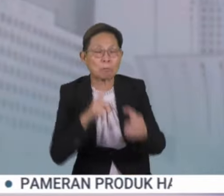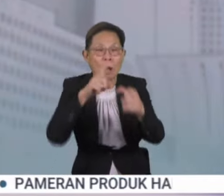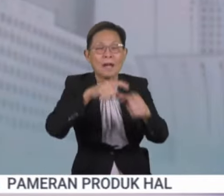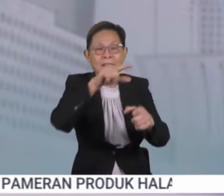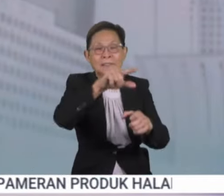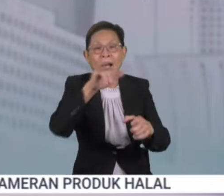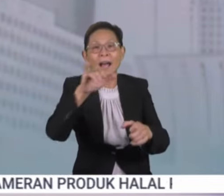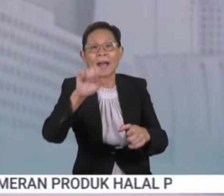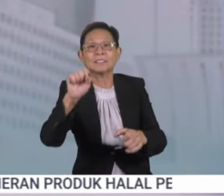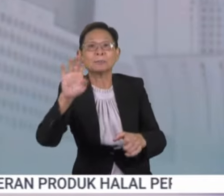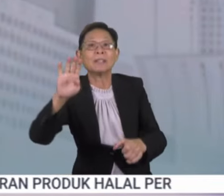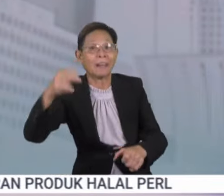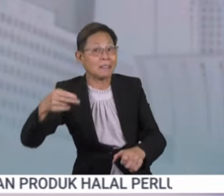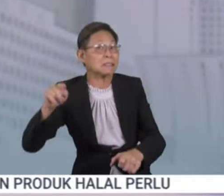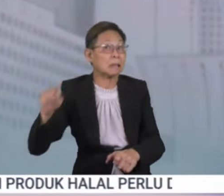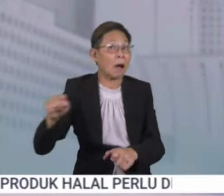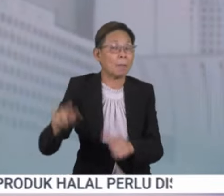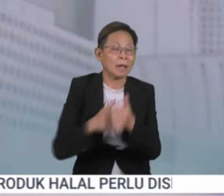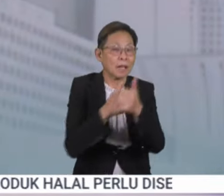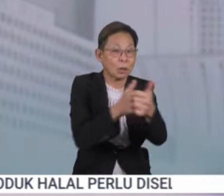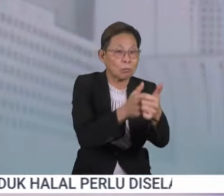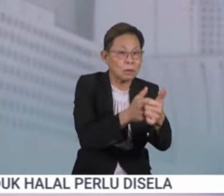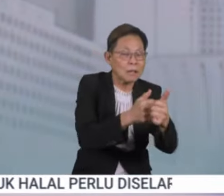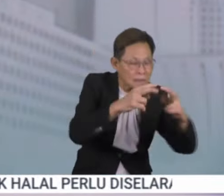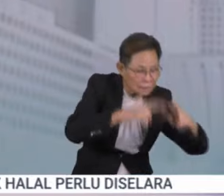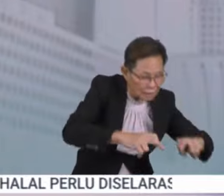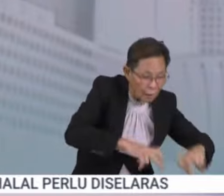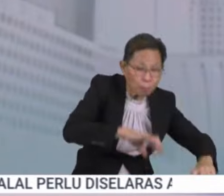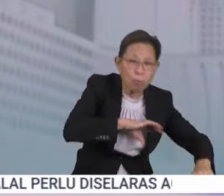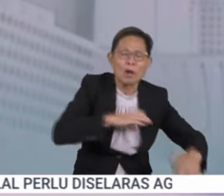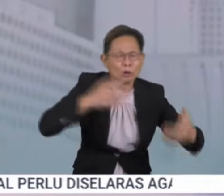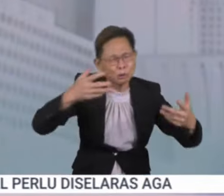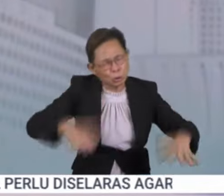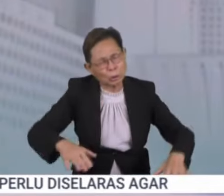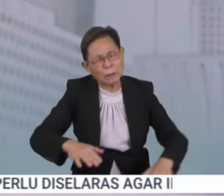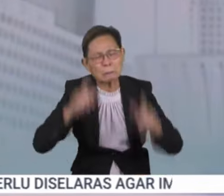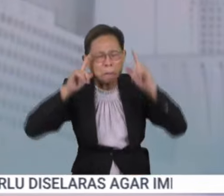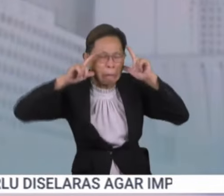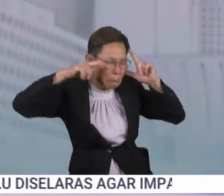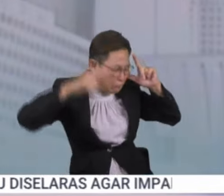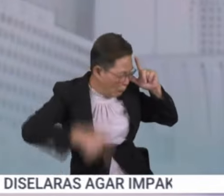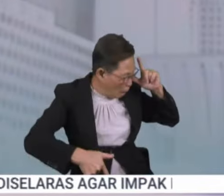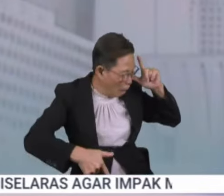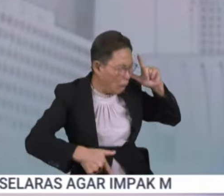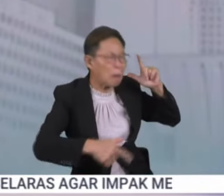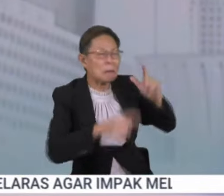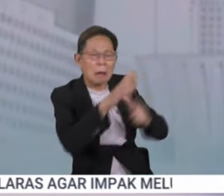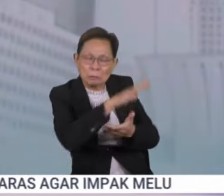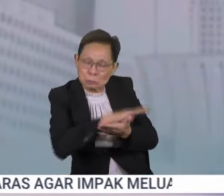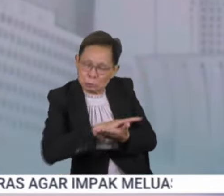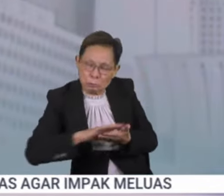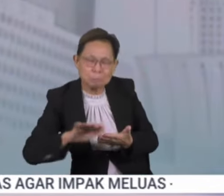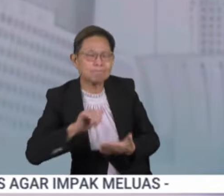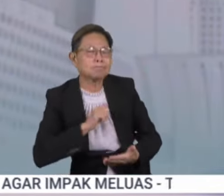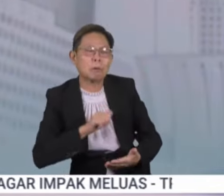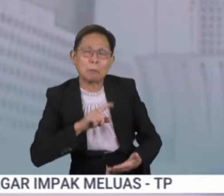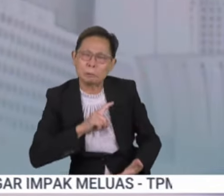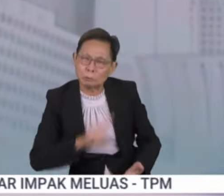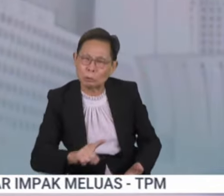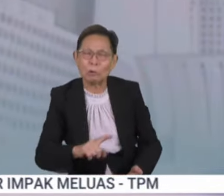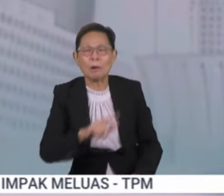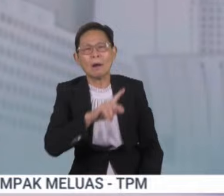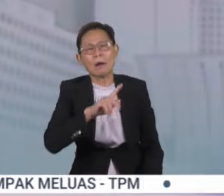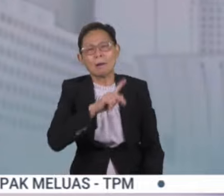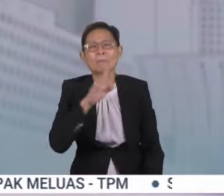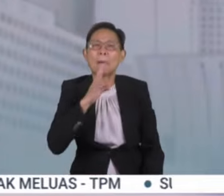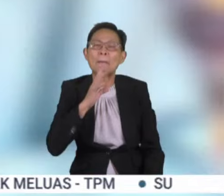dengan GISBH berdasarkan hasil siasatan polis telah mencemar nama baik dan kesucian agama Islam. Titah